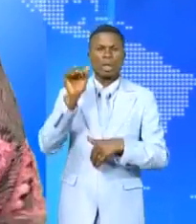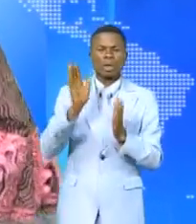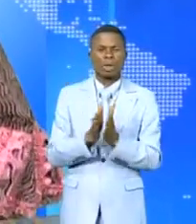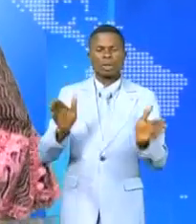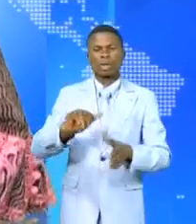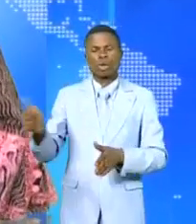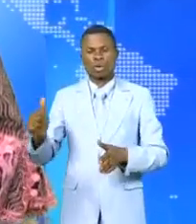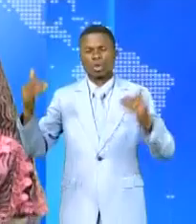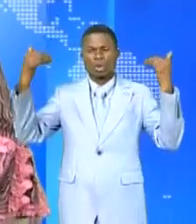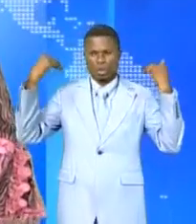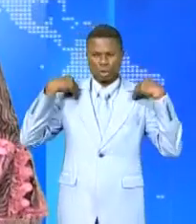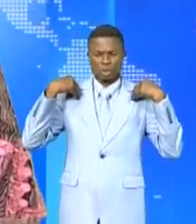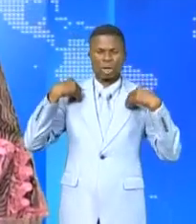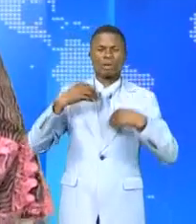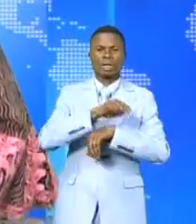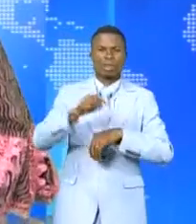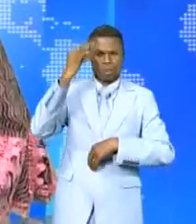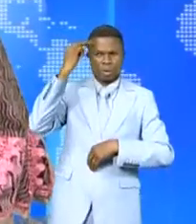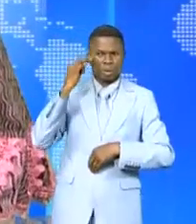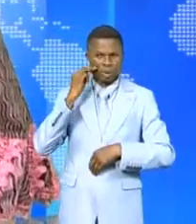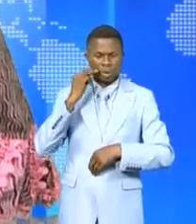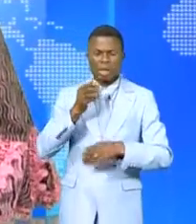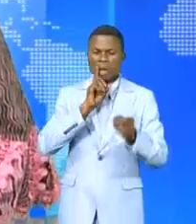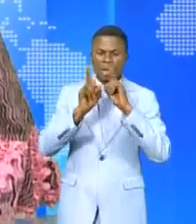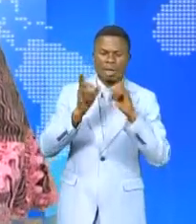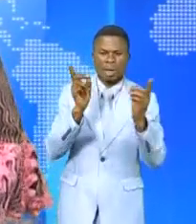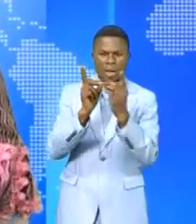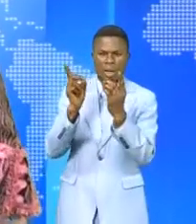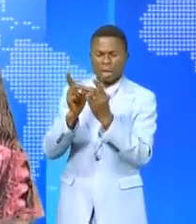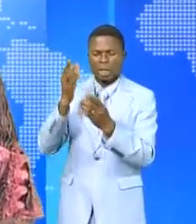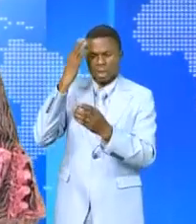autres cadres. Il a tenu un cadre de concertation pour se rendre